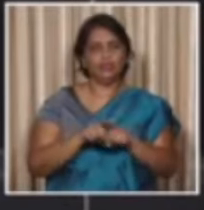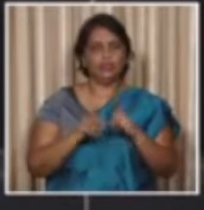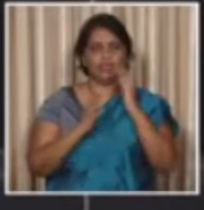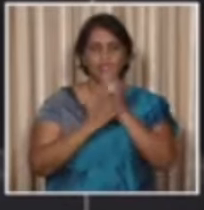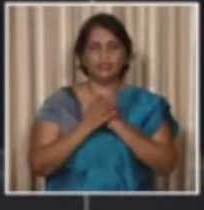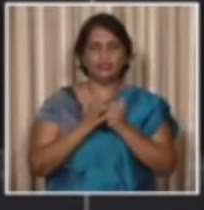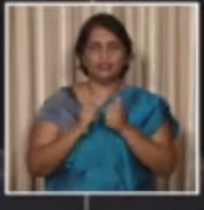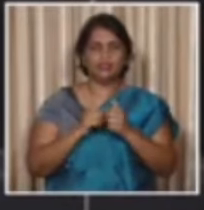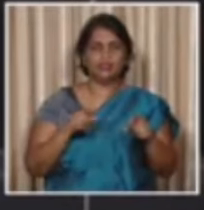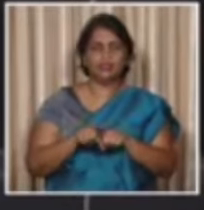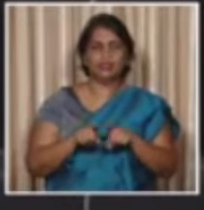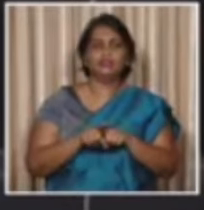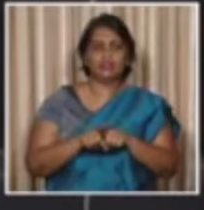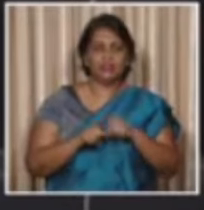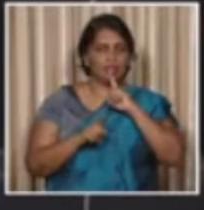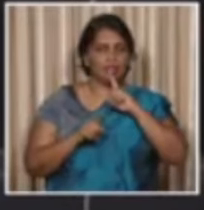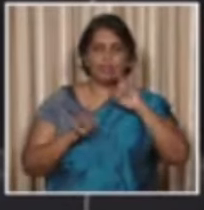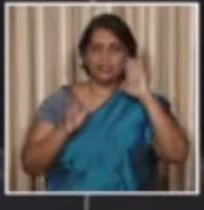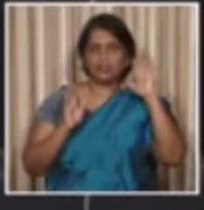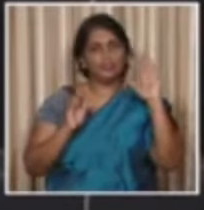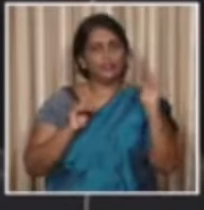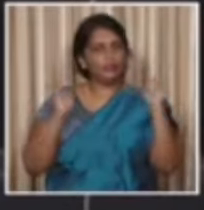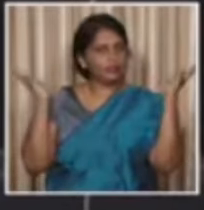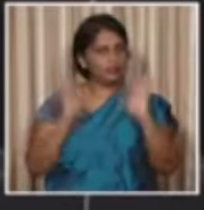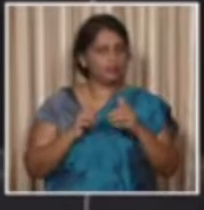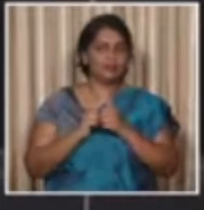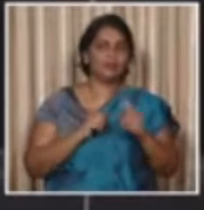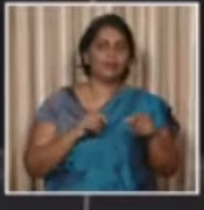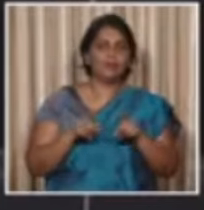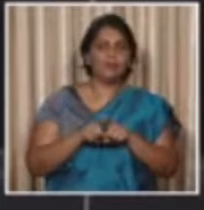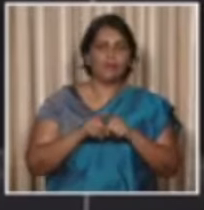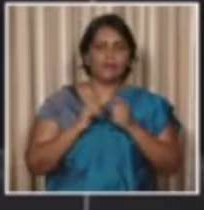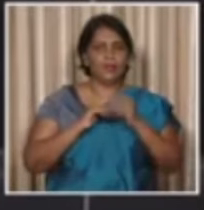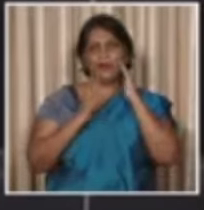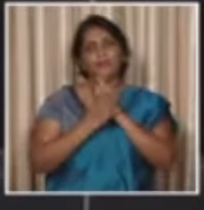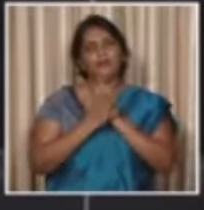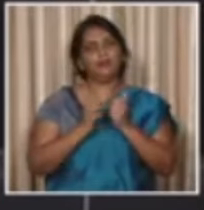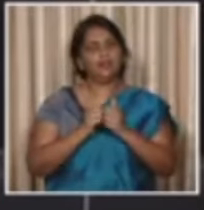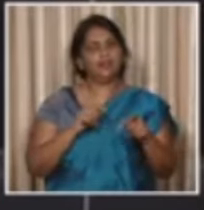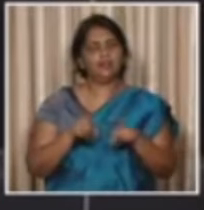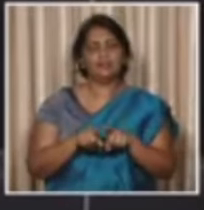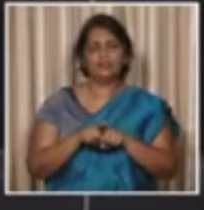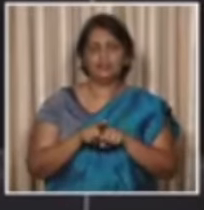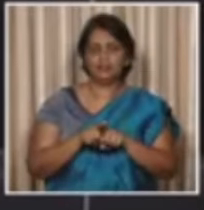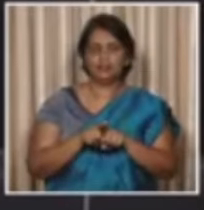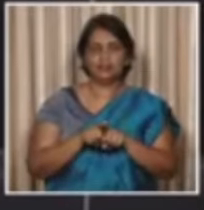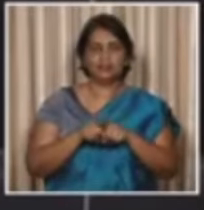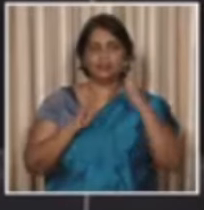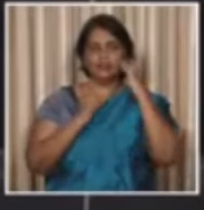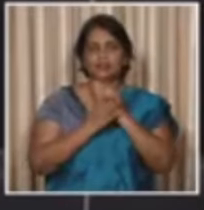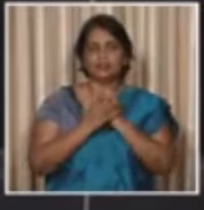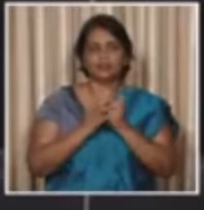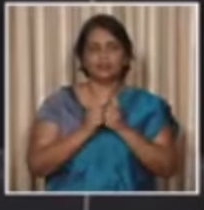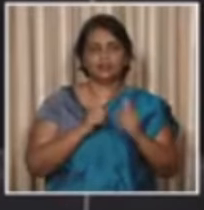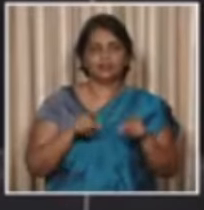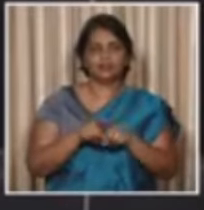ඡන්දය කැඳවලා අපි ඡන්දය දුන්නු ආකාරය ලියාපදිංචි